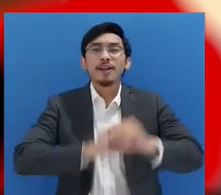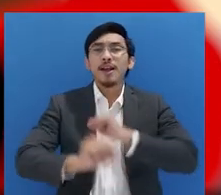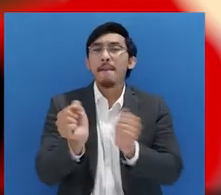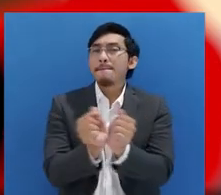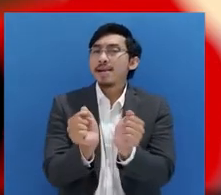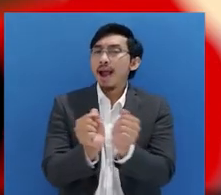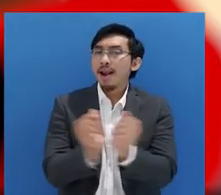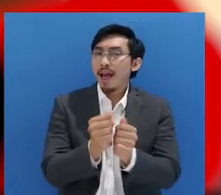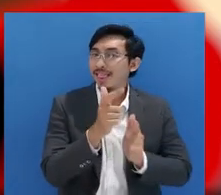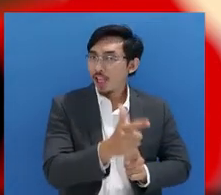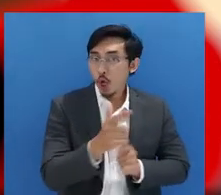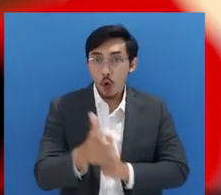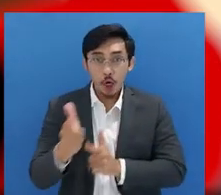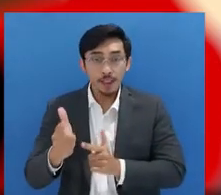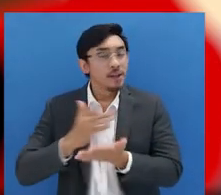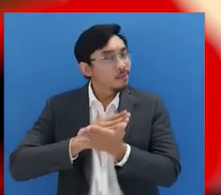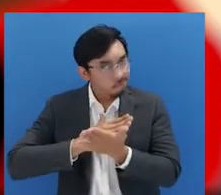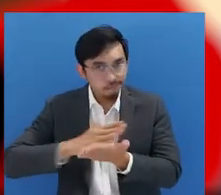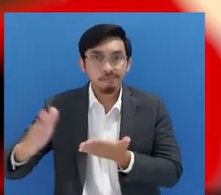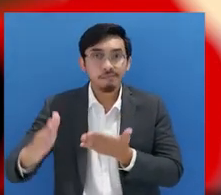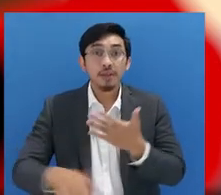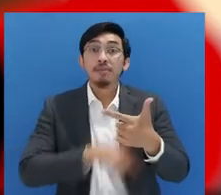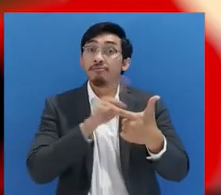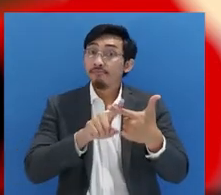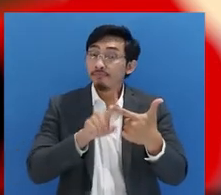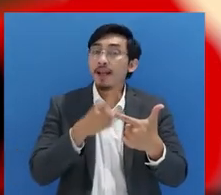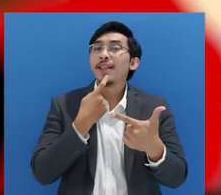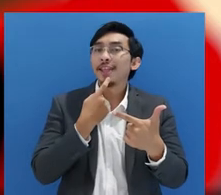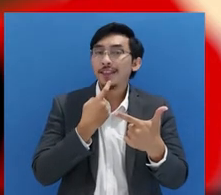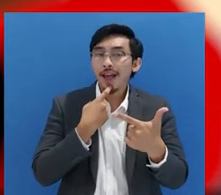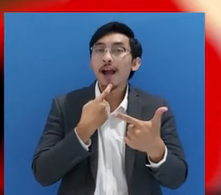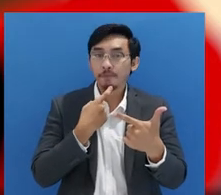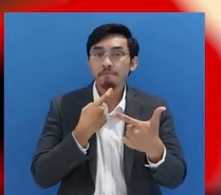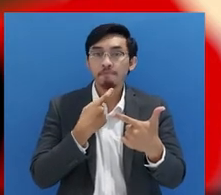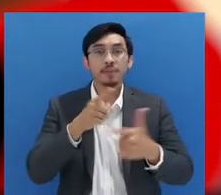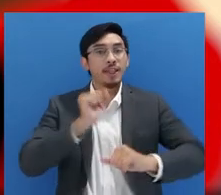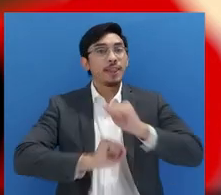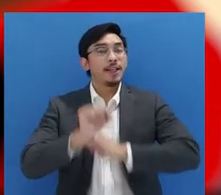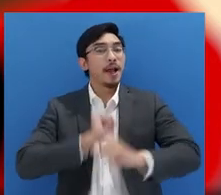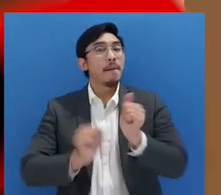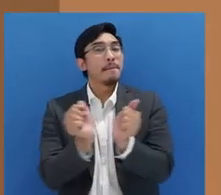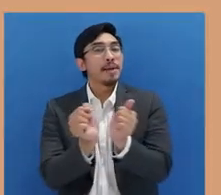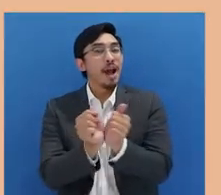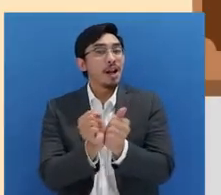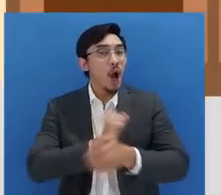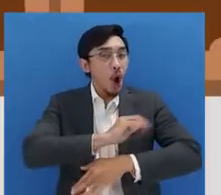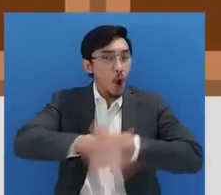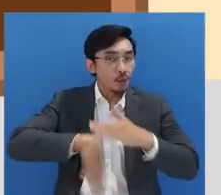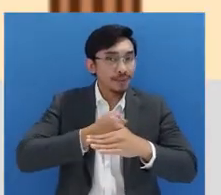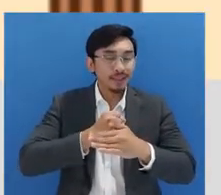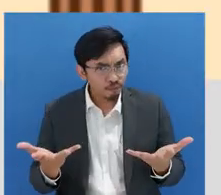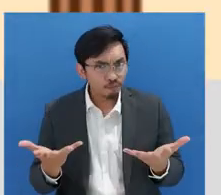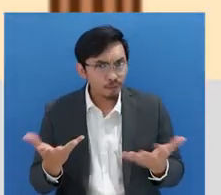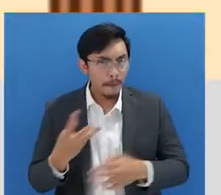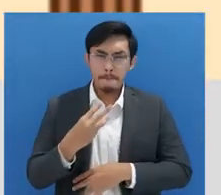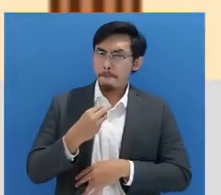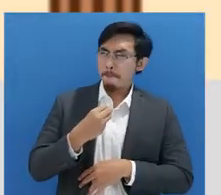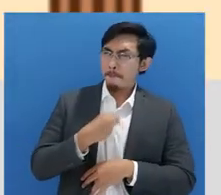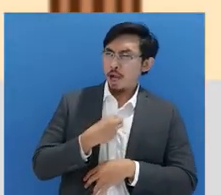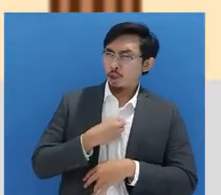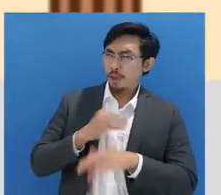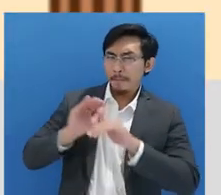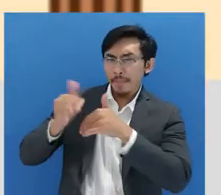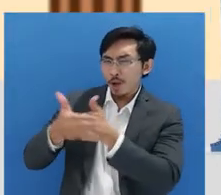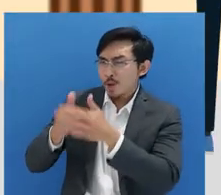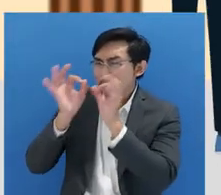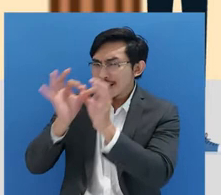Tindak Pidana Terorisme, Undang-Undang yang terkait dengan pemberantasan tindak pidana korupsi. Lantas, apa